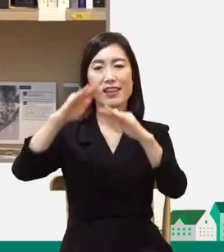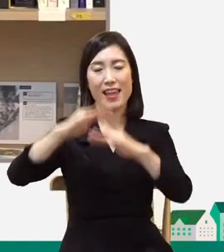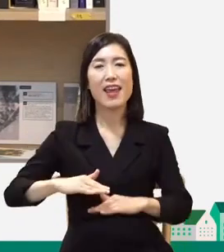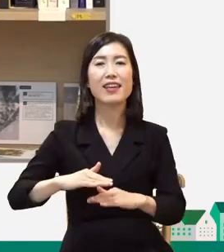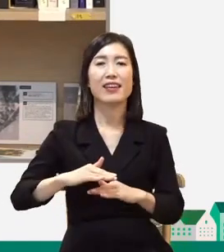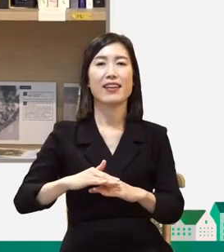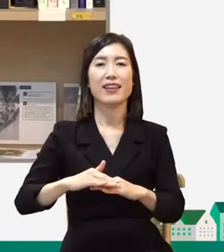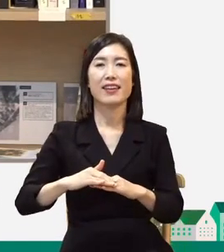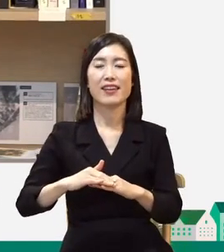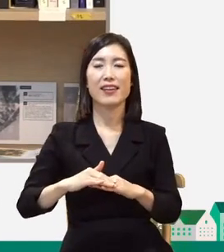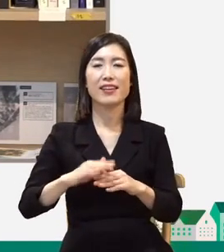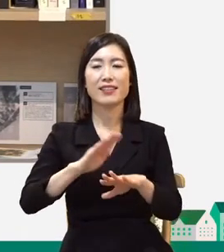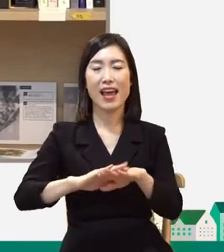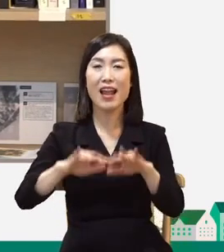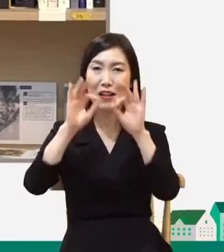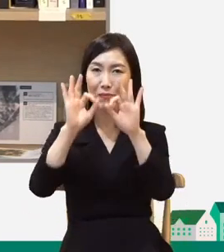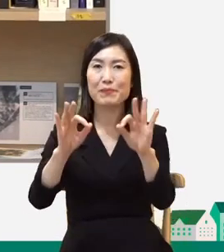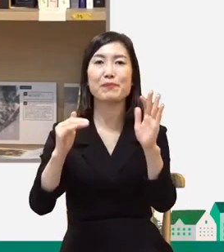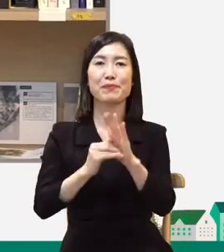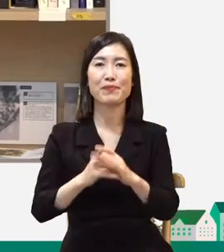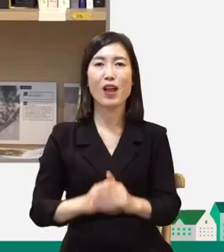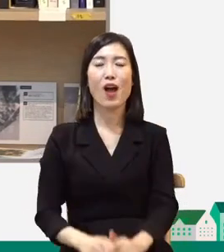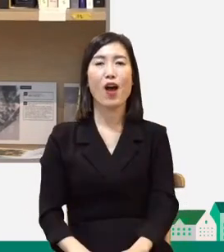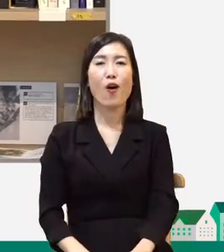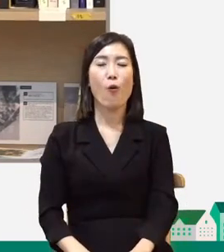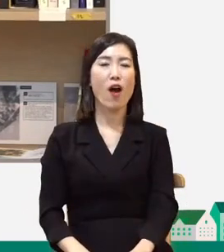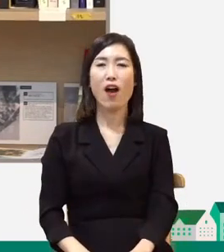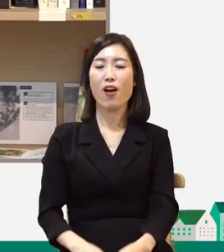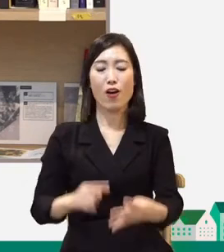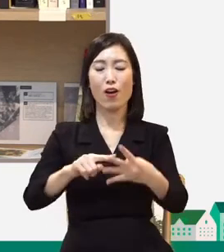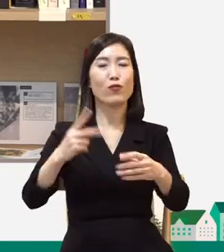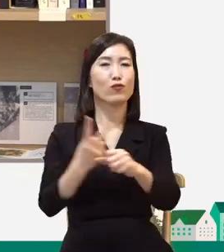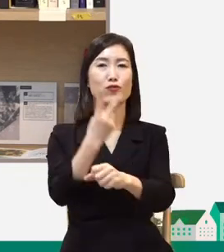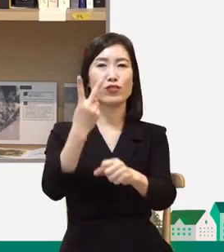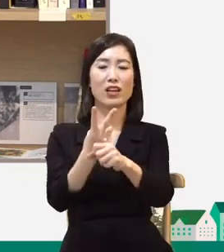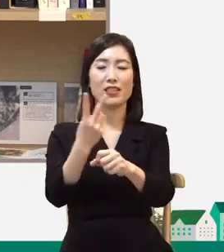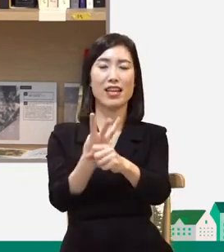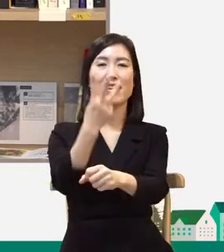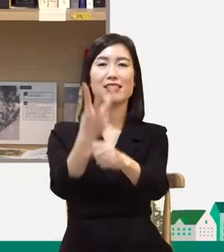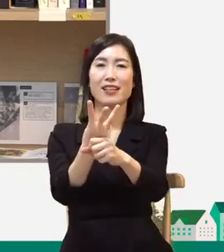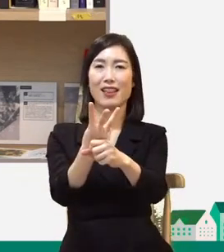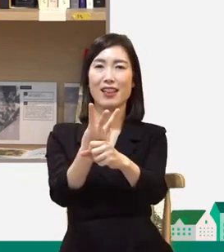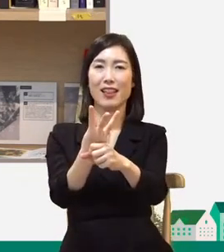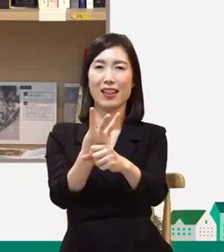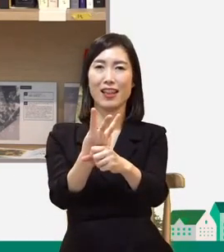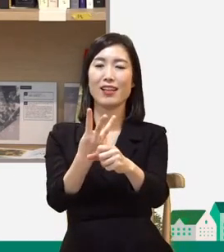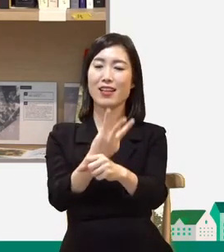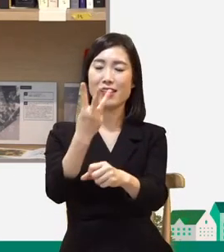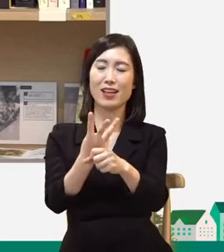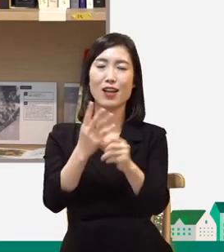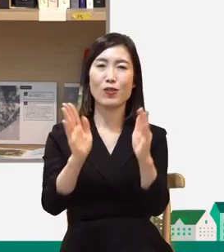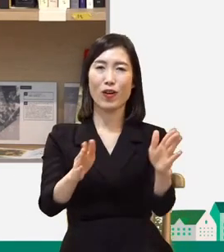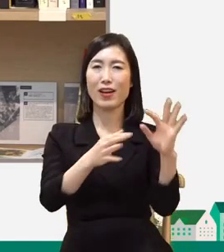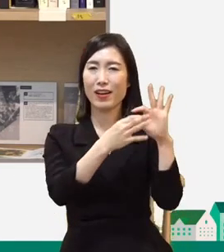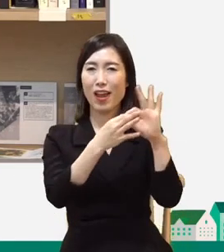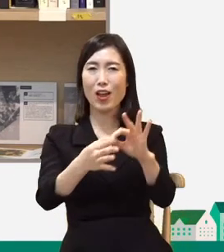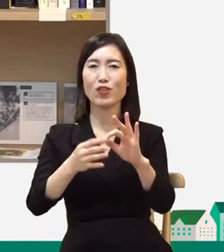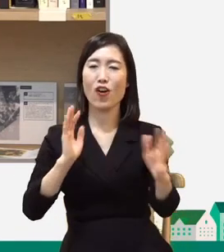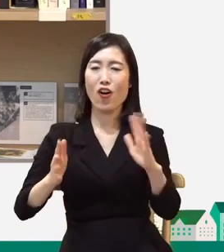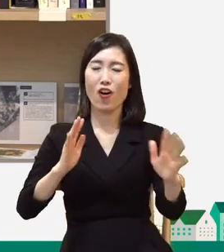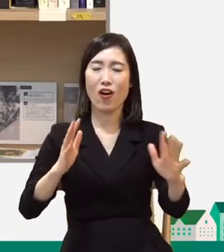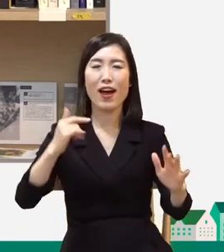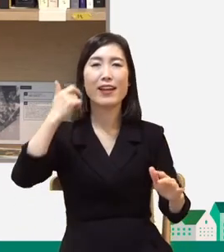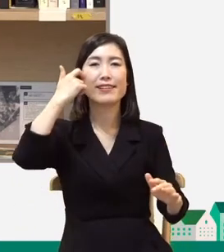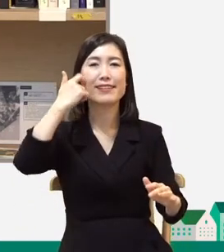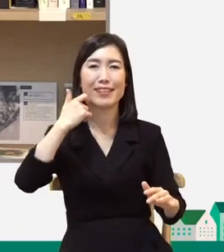2를 만나봤는데요. 장장 3시간 동안 좌장님 말씀해 주신 것처럼 마라톤 컨퍼런스, 마라톤 세션이